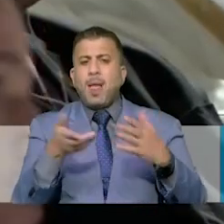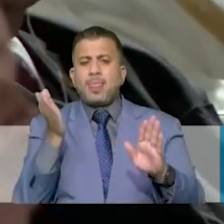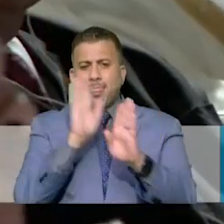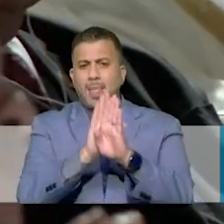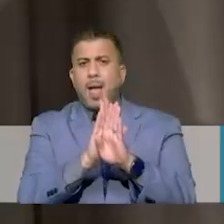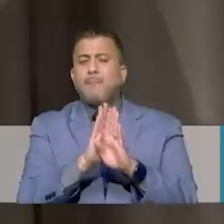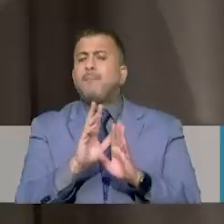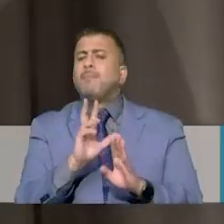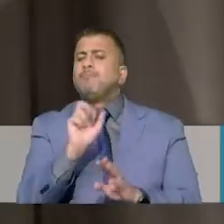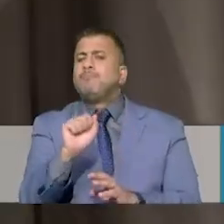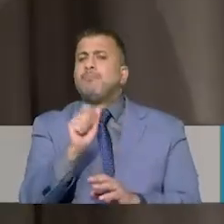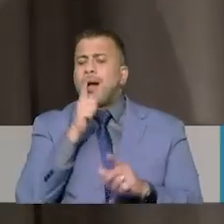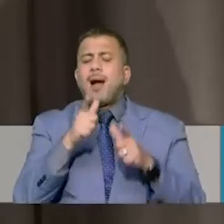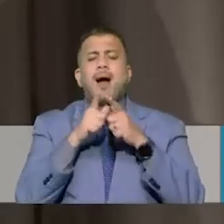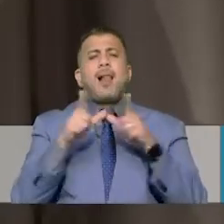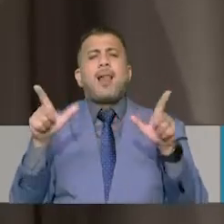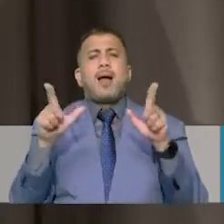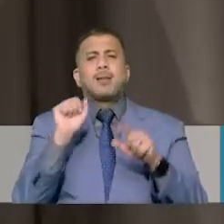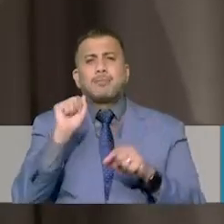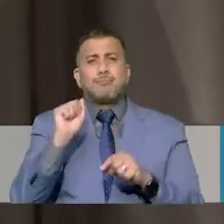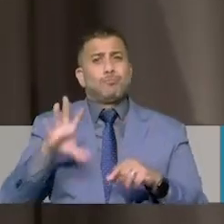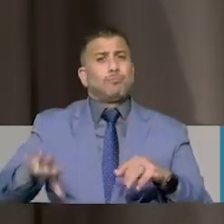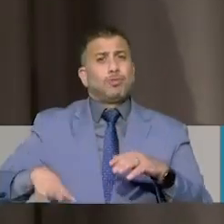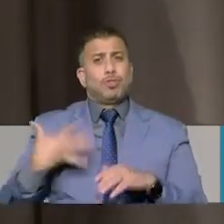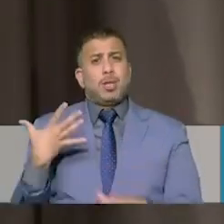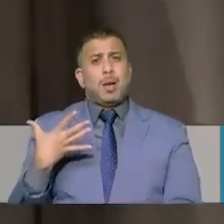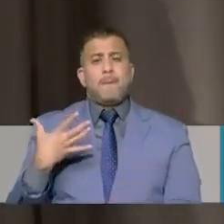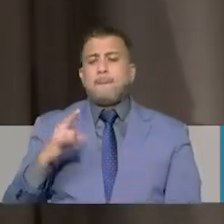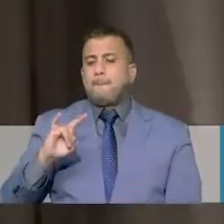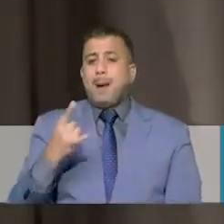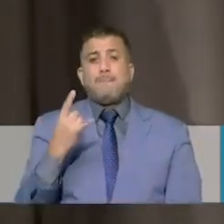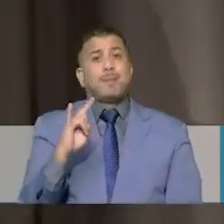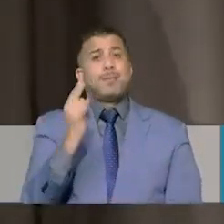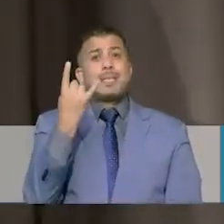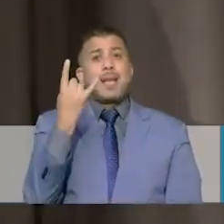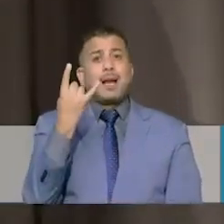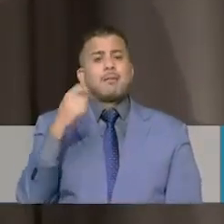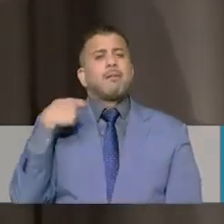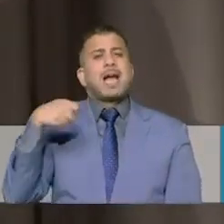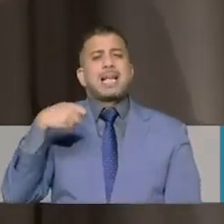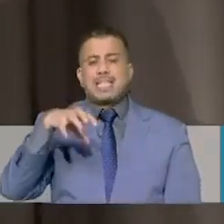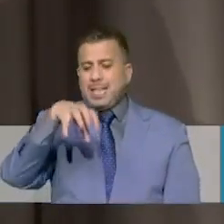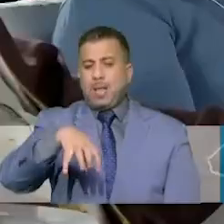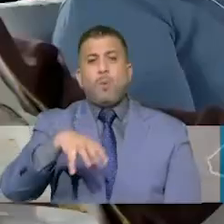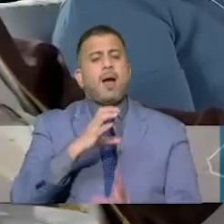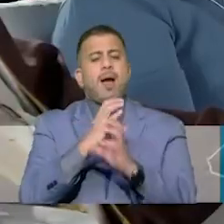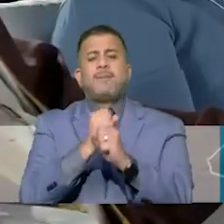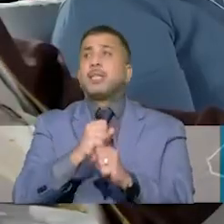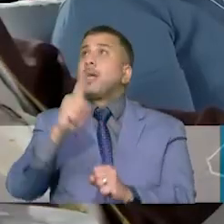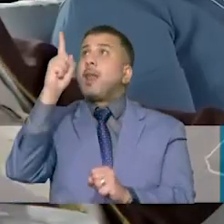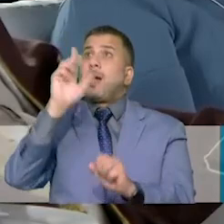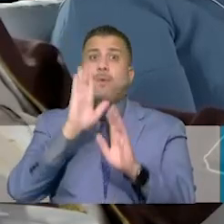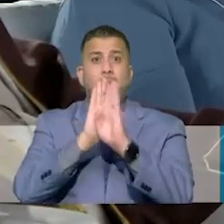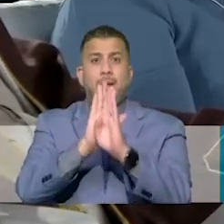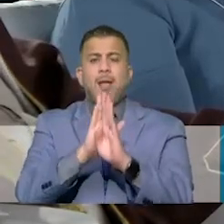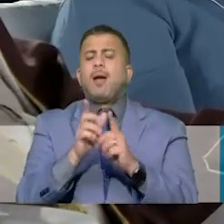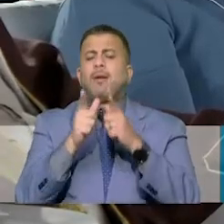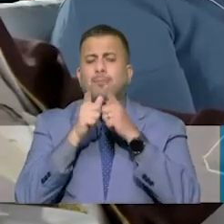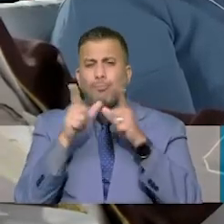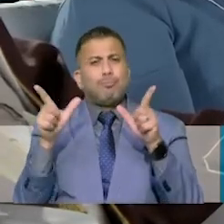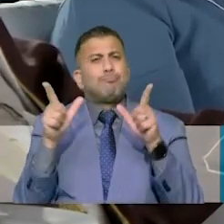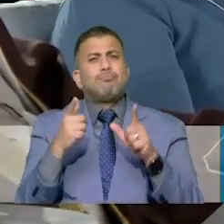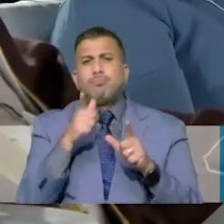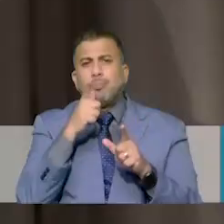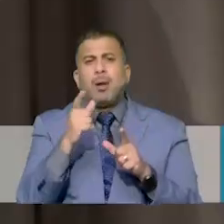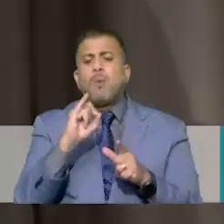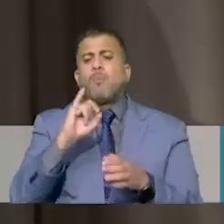واهمها اعلان صاحب السمو الشيخ محمد بن زايد ال نهيان رئيس الدوله حفظه الله و عاه مؤخرا عن